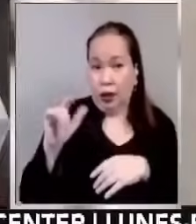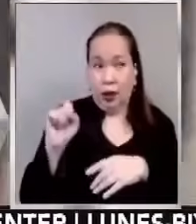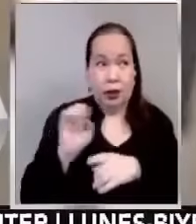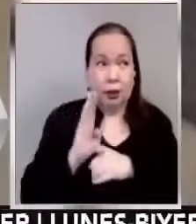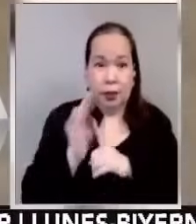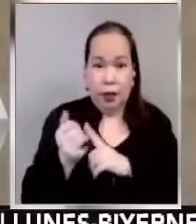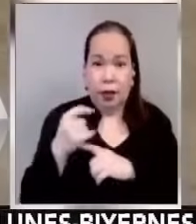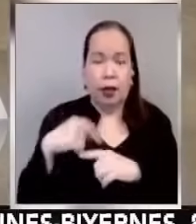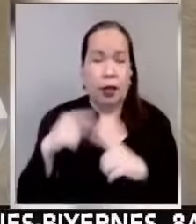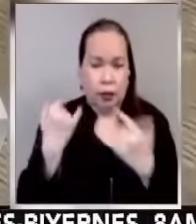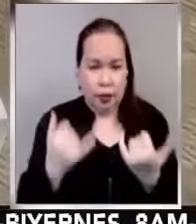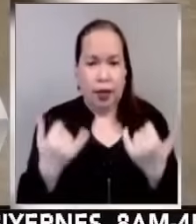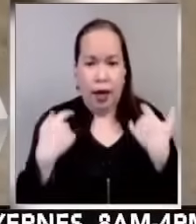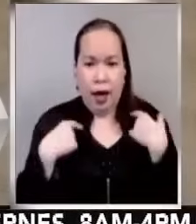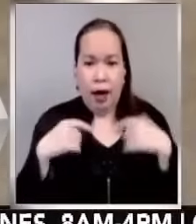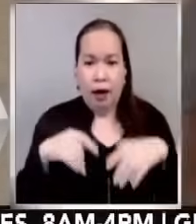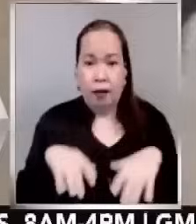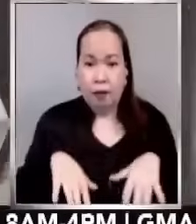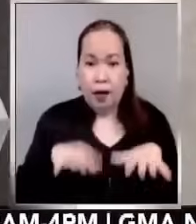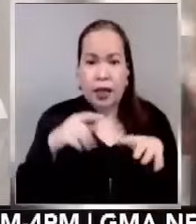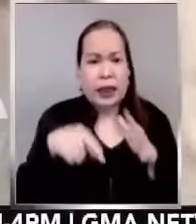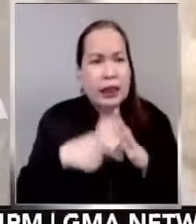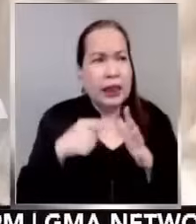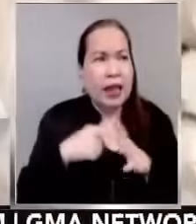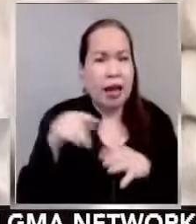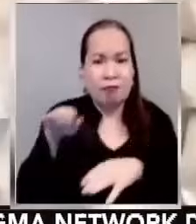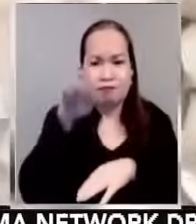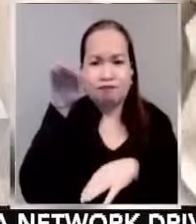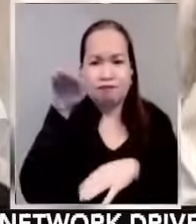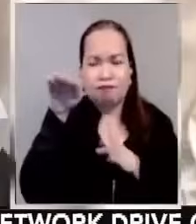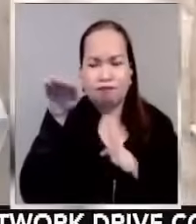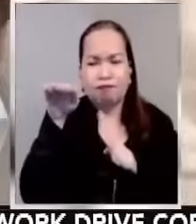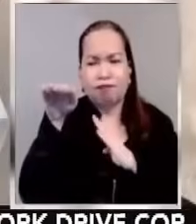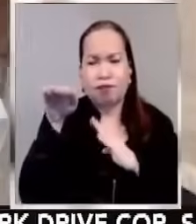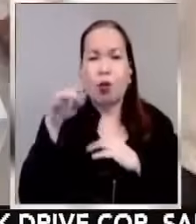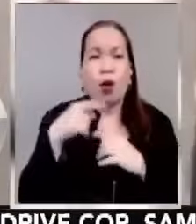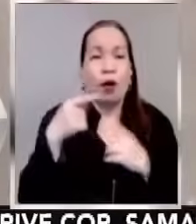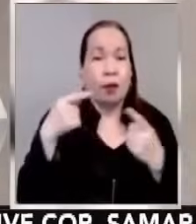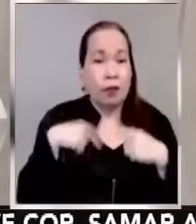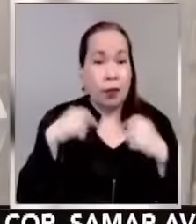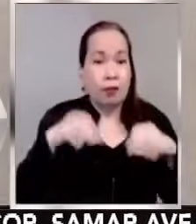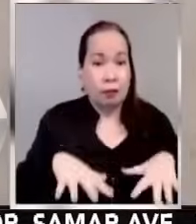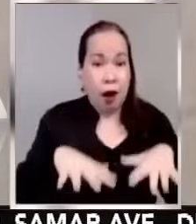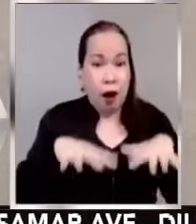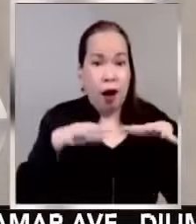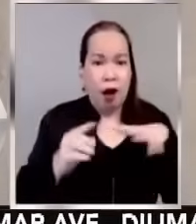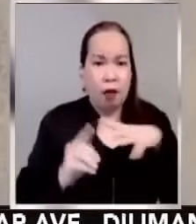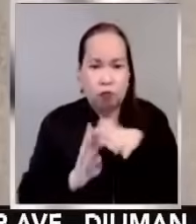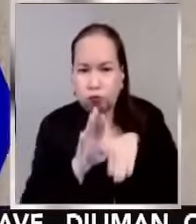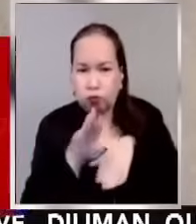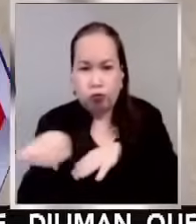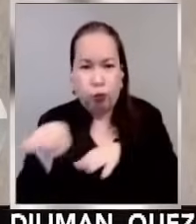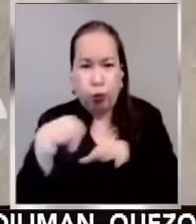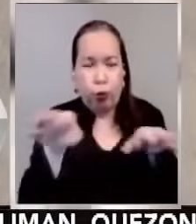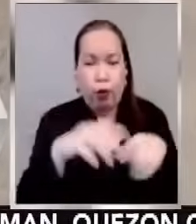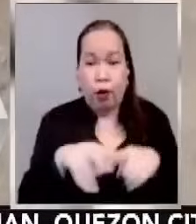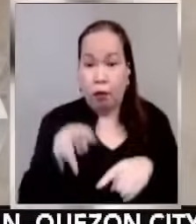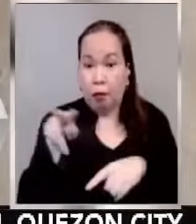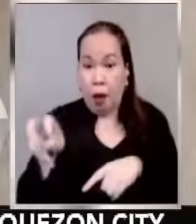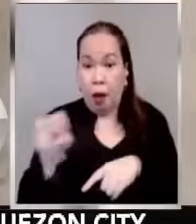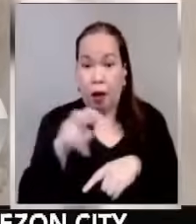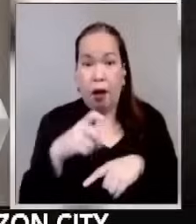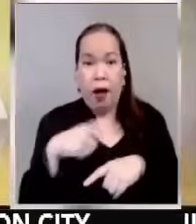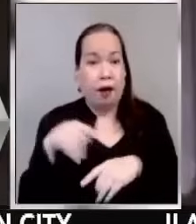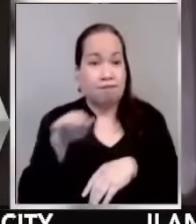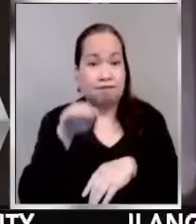sa ahas, lalo't kung minsan lumalabas daw mga ito kapag bumabaha sa kanilang lugar. May namataan nga raw silang ahas nitong